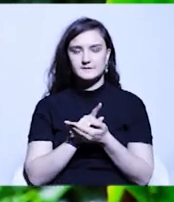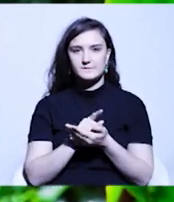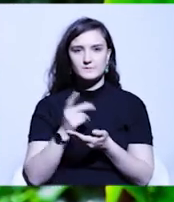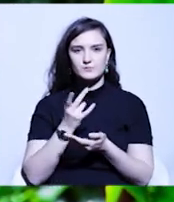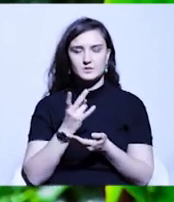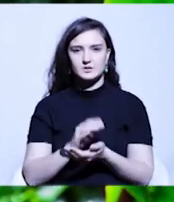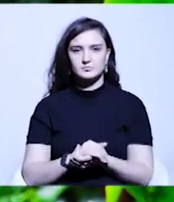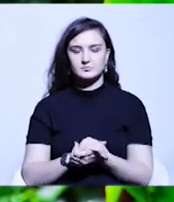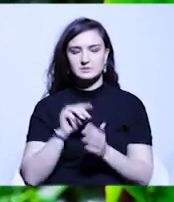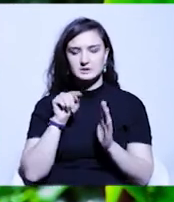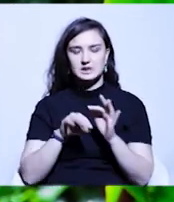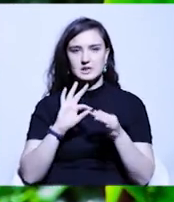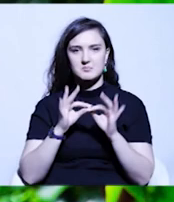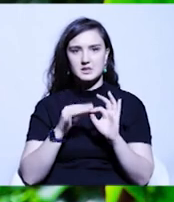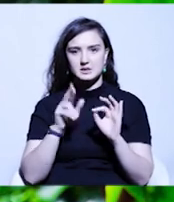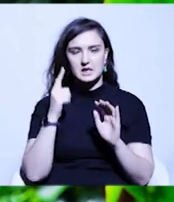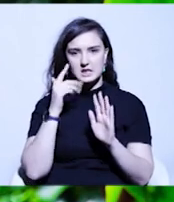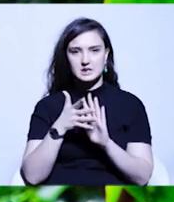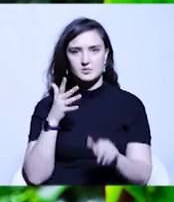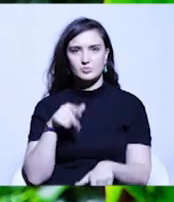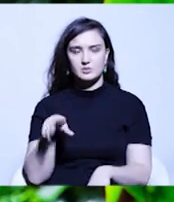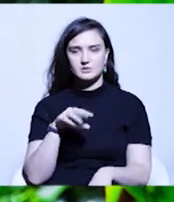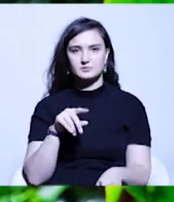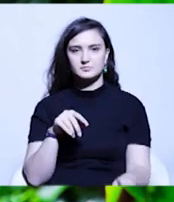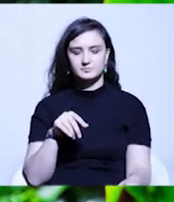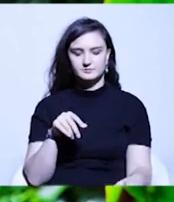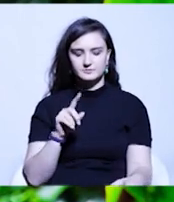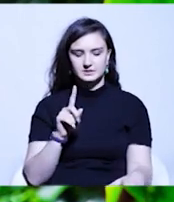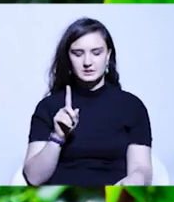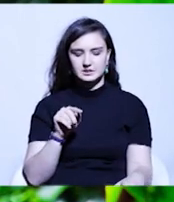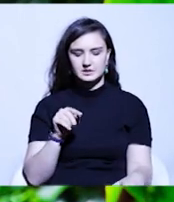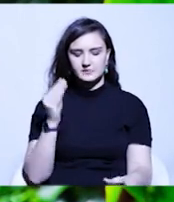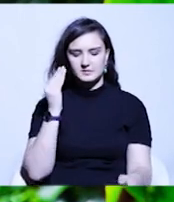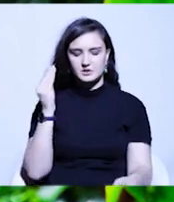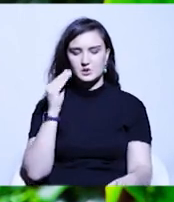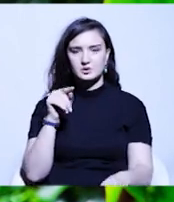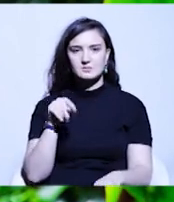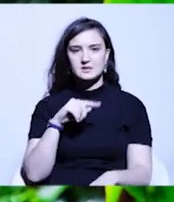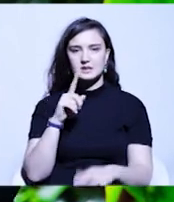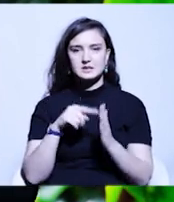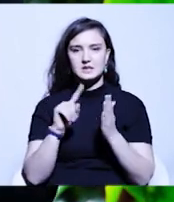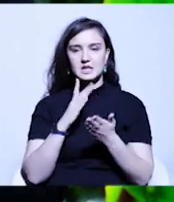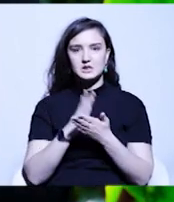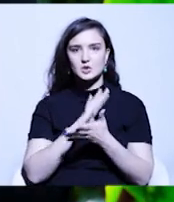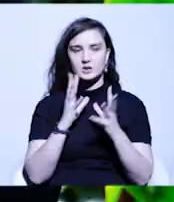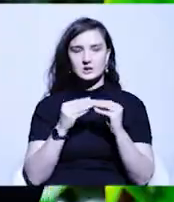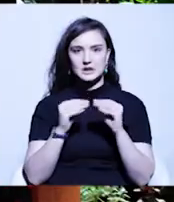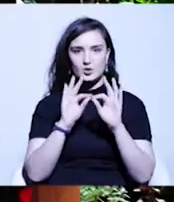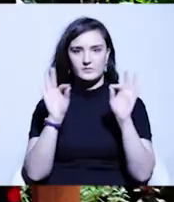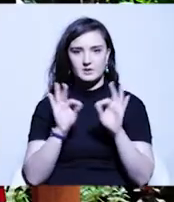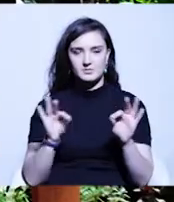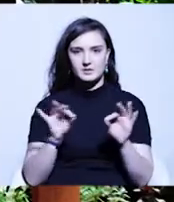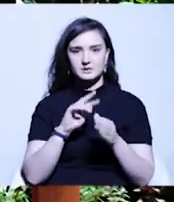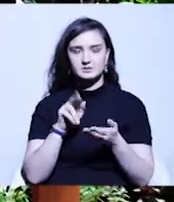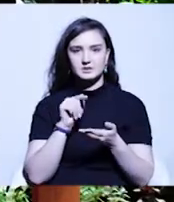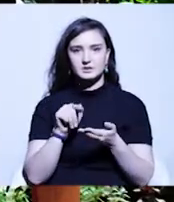უნდა ღრმად და გააზრებულად რაღაცნაირად ვიმსჯელოთ იმ საკითხზე, თუ რა არის ზოგადად ხელოვნება